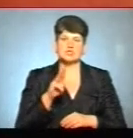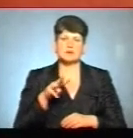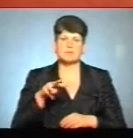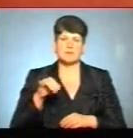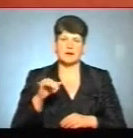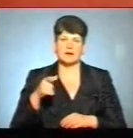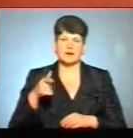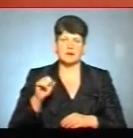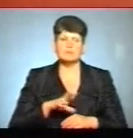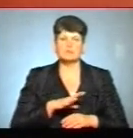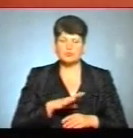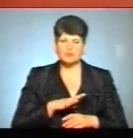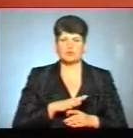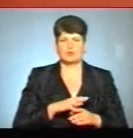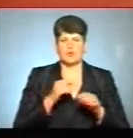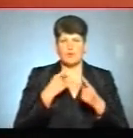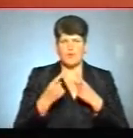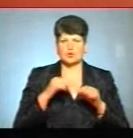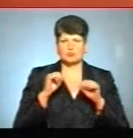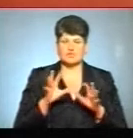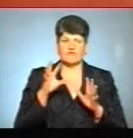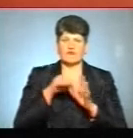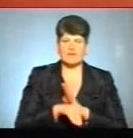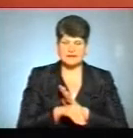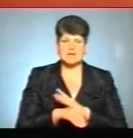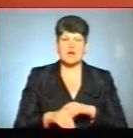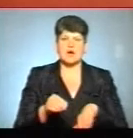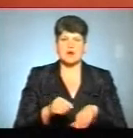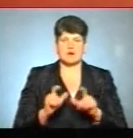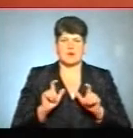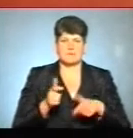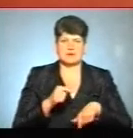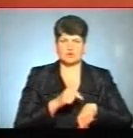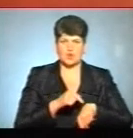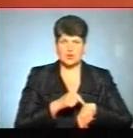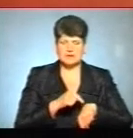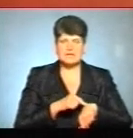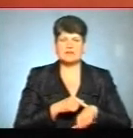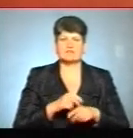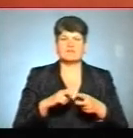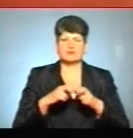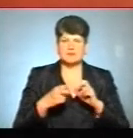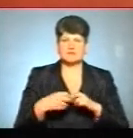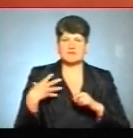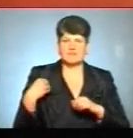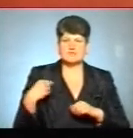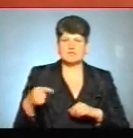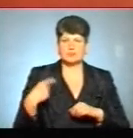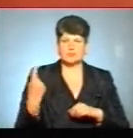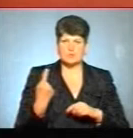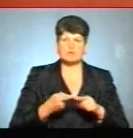обговорено можливість введення комендантської години у Львівській, Тернопільській та Івано-Франківських областях. Про це повідомив